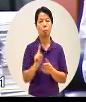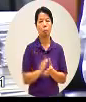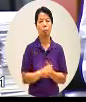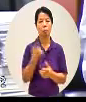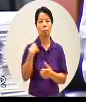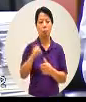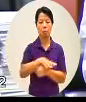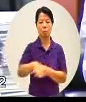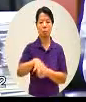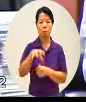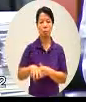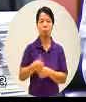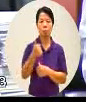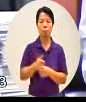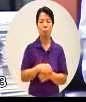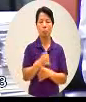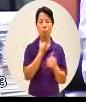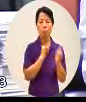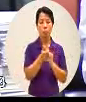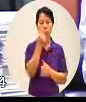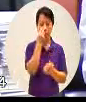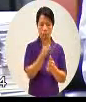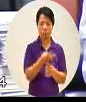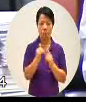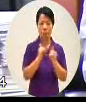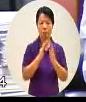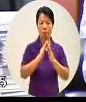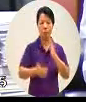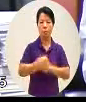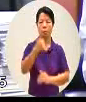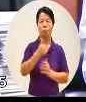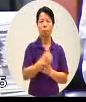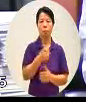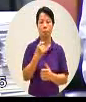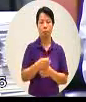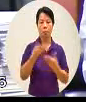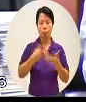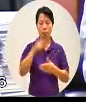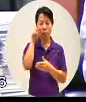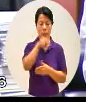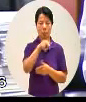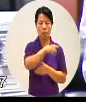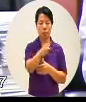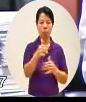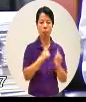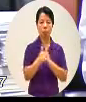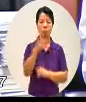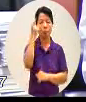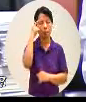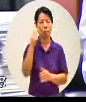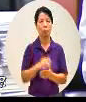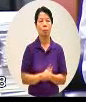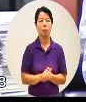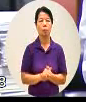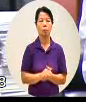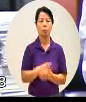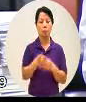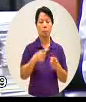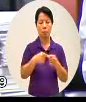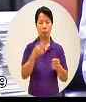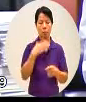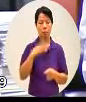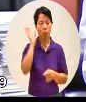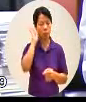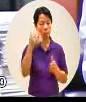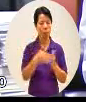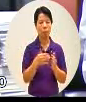局处首长拢在海起定，因为我觉得市长很重视民意的人，他应该都听得到老百